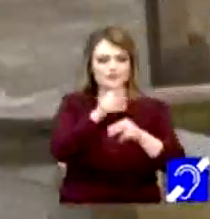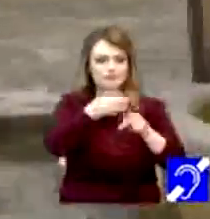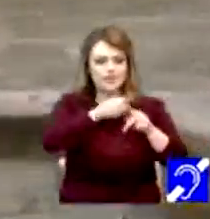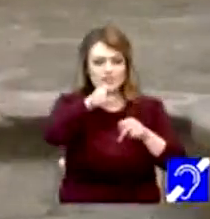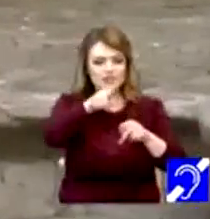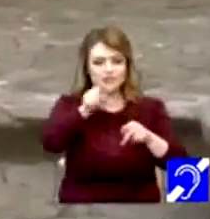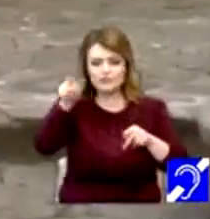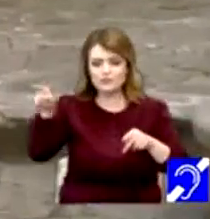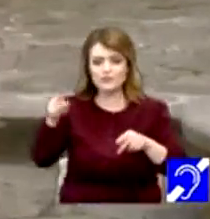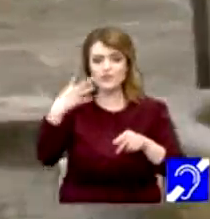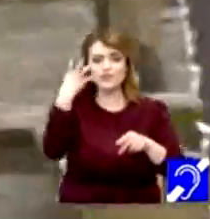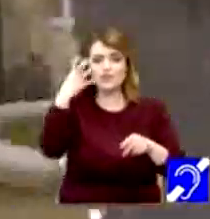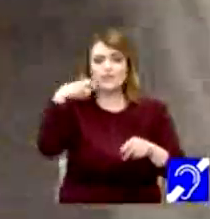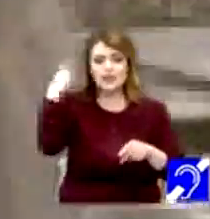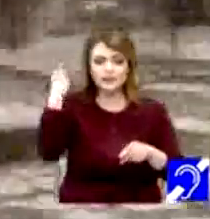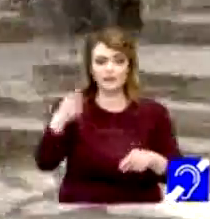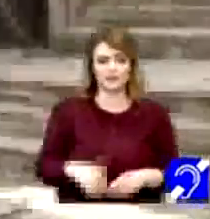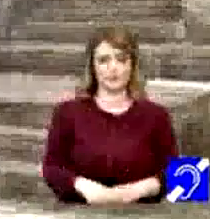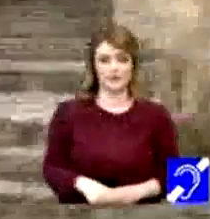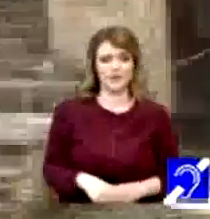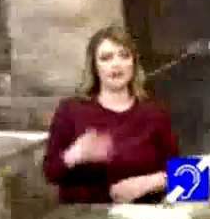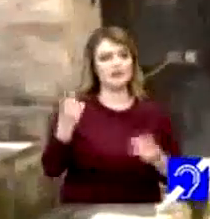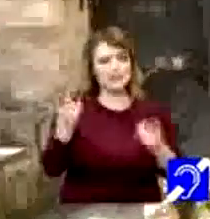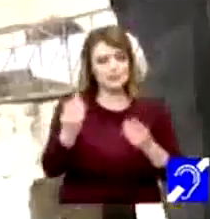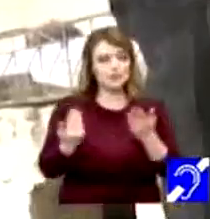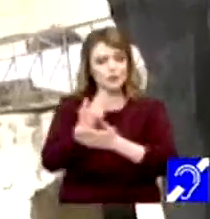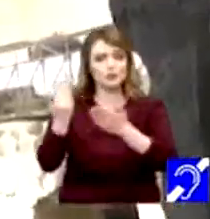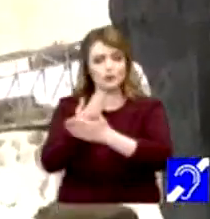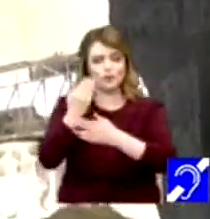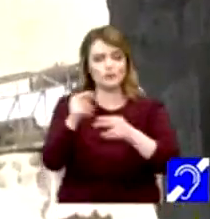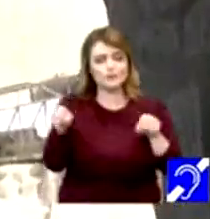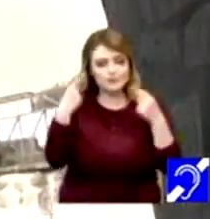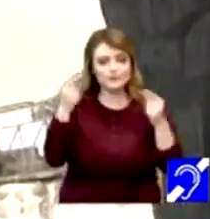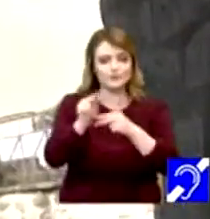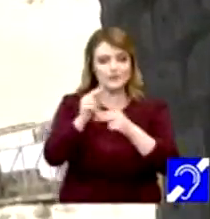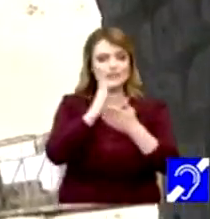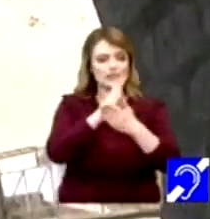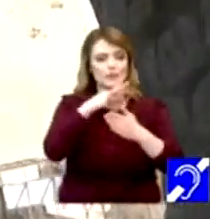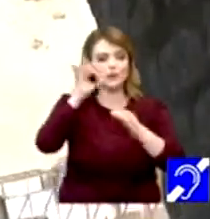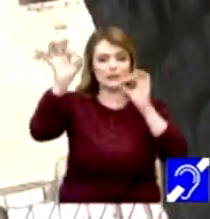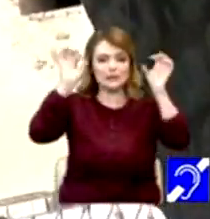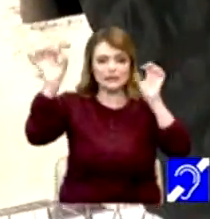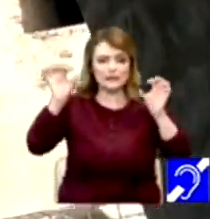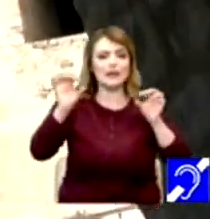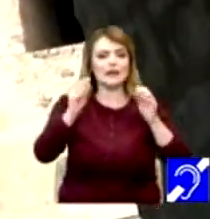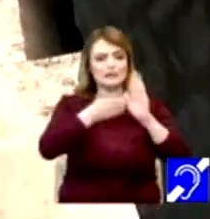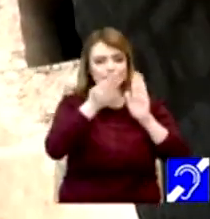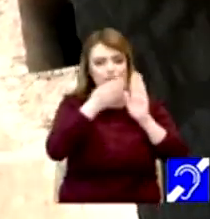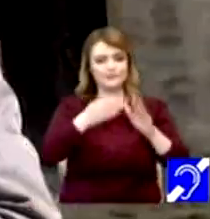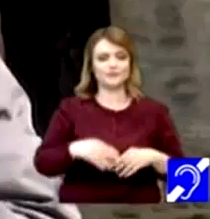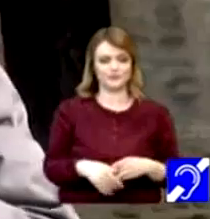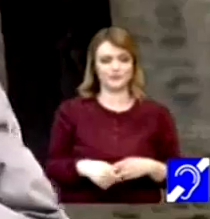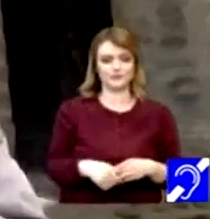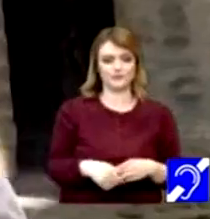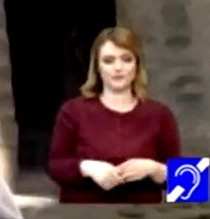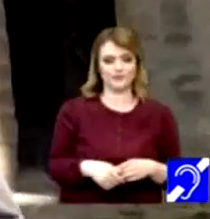ani. Acestea care au fost conservate trebuie prelucrate iar de nou. Dacă eu de găuri astea pătrate am pune bârne cu proptere, noi mai